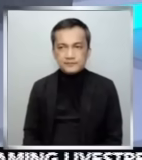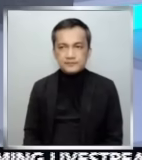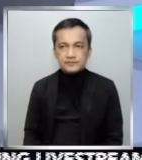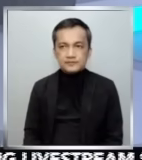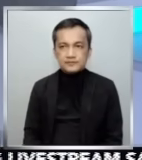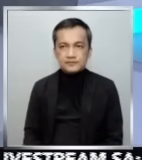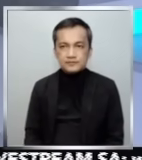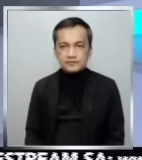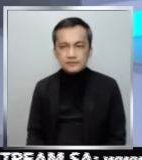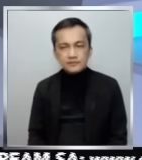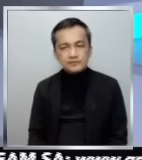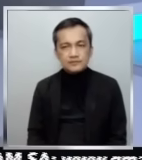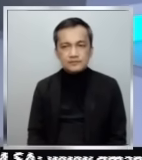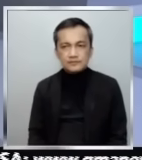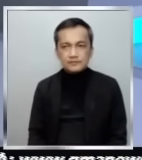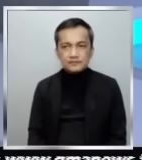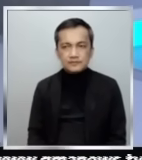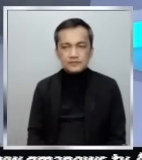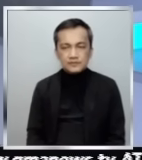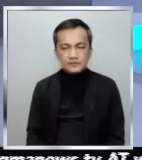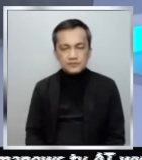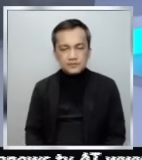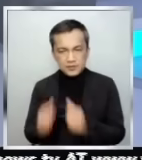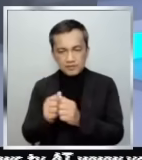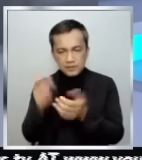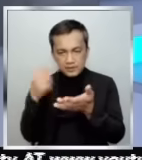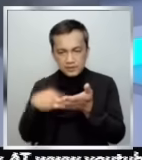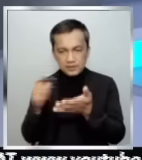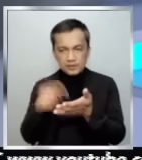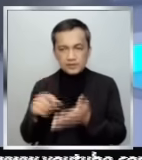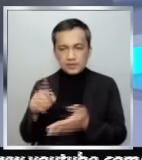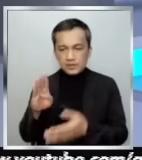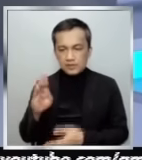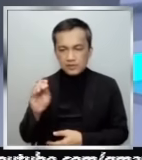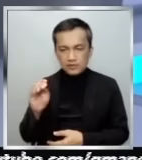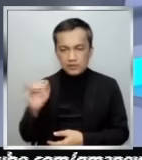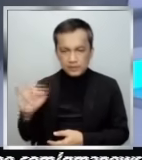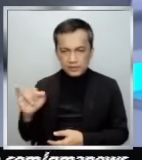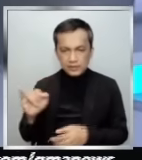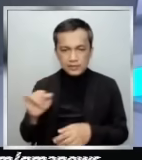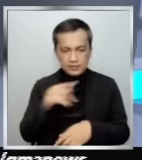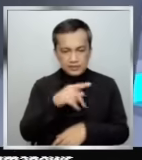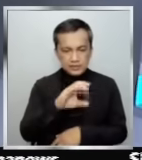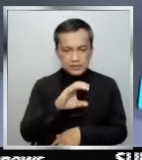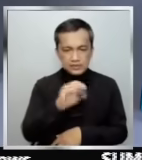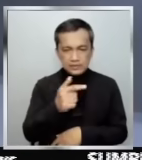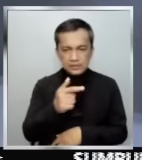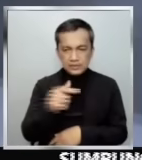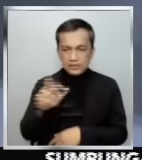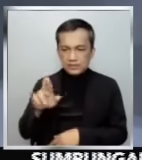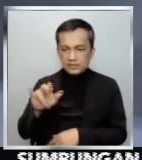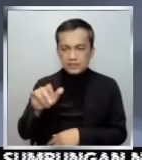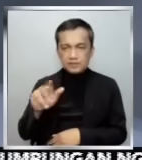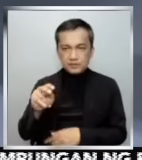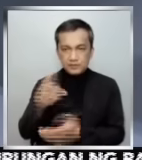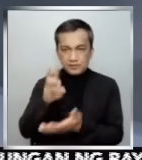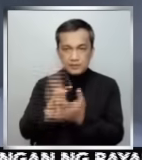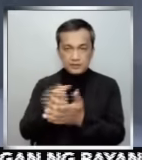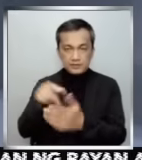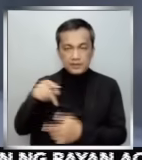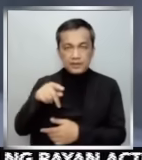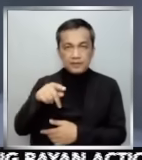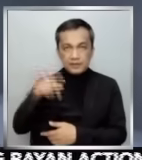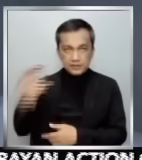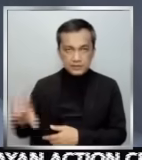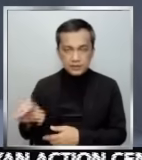Oras magkasama ang nag-inspeksyon ang be of immigration at Philippine coast guard sa reclamation site sa Pasay City Bukod sa pag